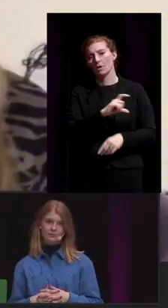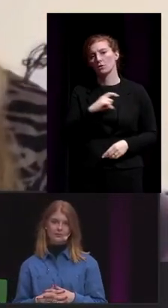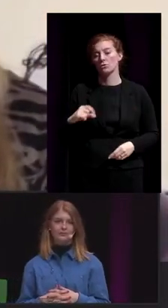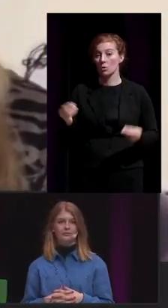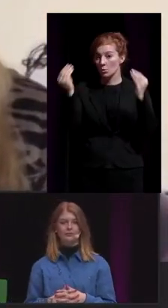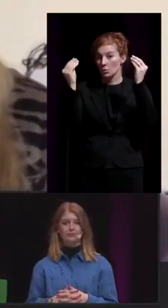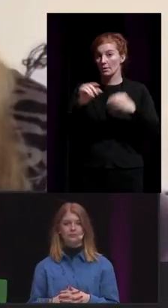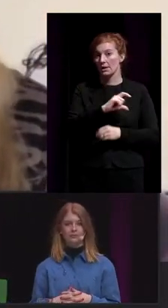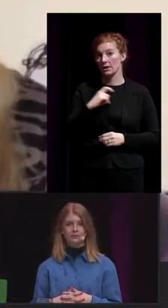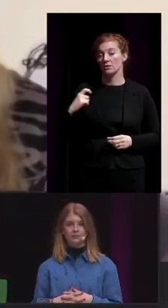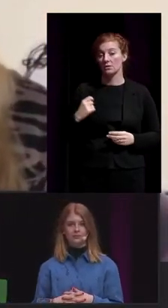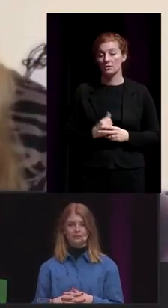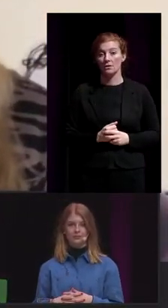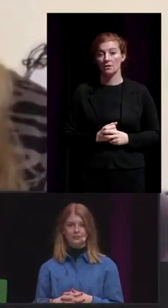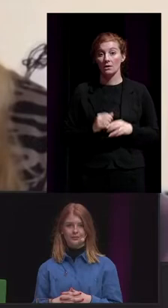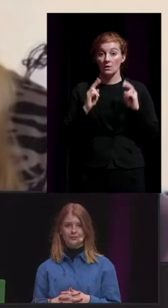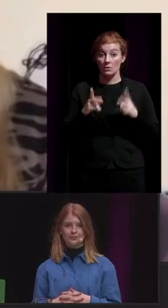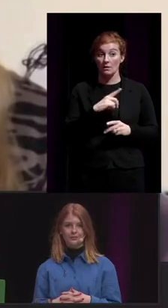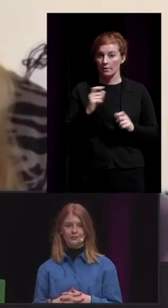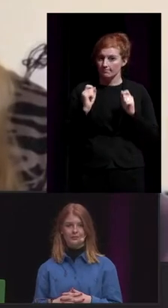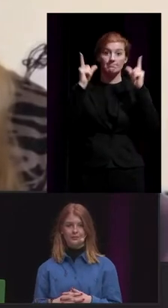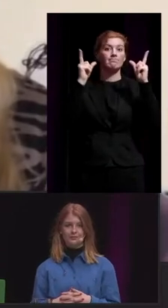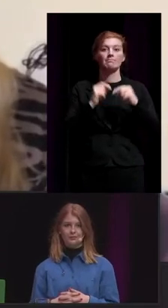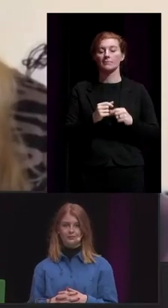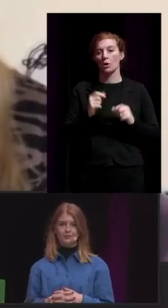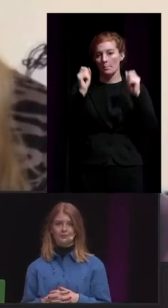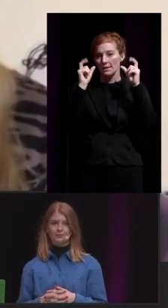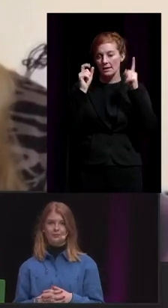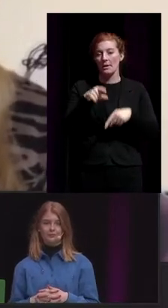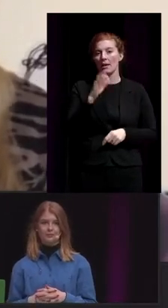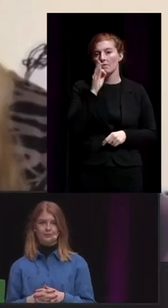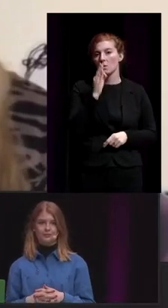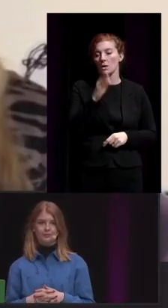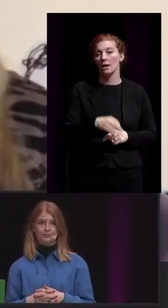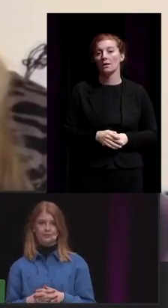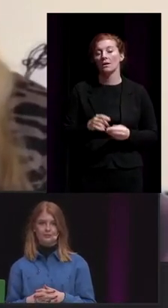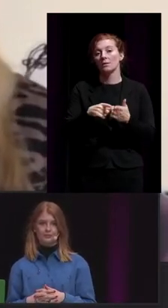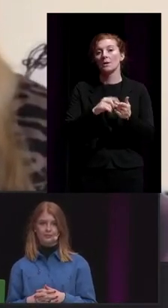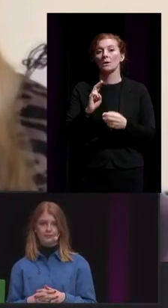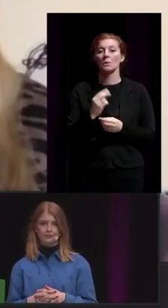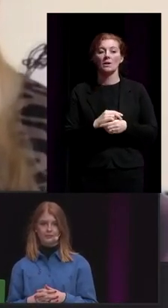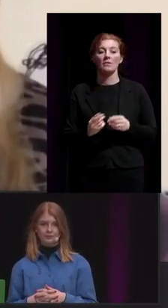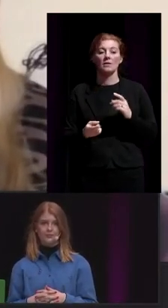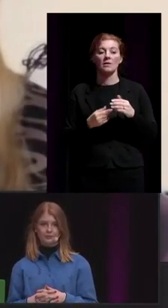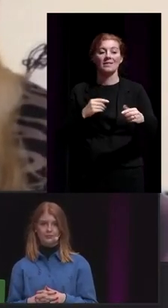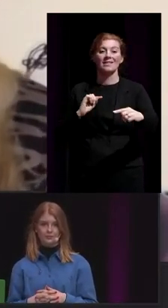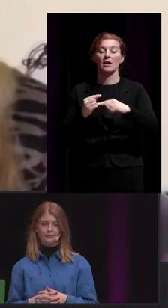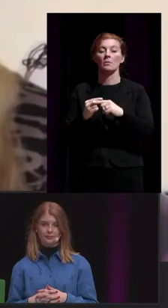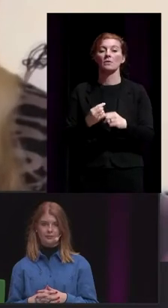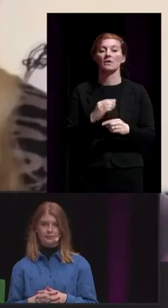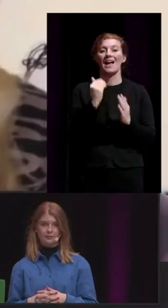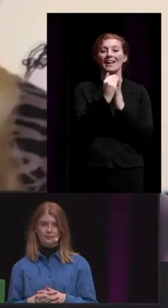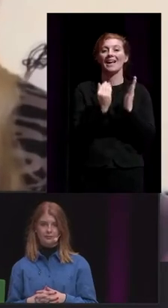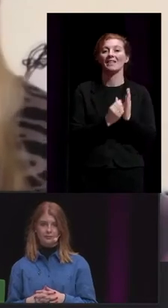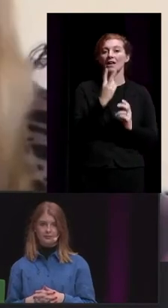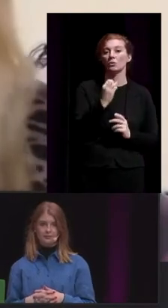oss så att vi är alerta på de här frågorna. Och inte minst nu när vi går in i mycket Agenda 2030-arbete så kommer det